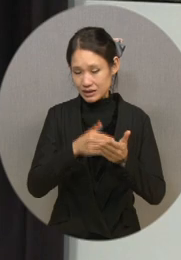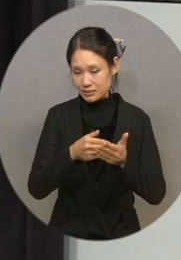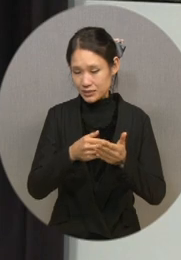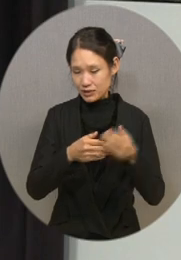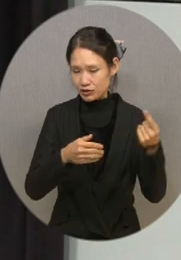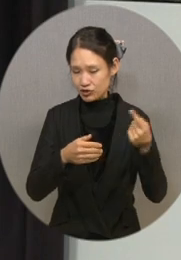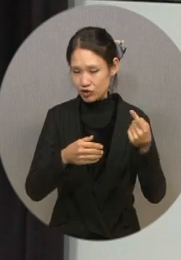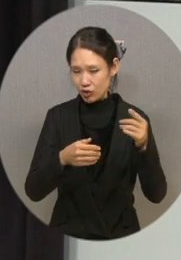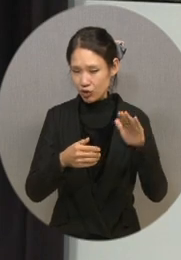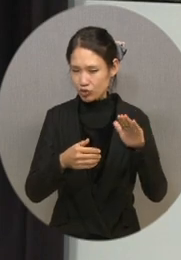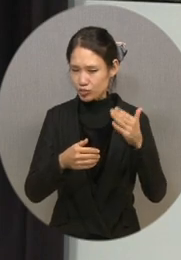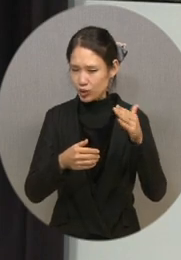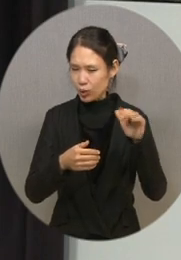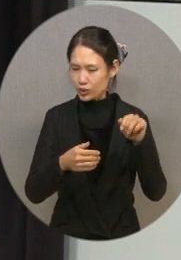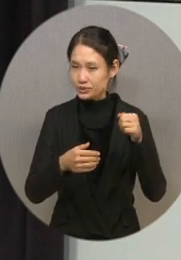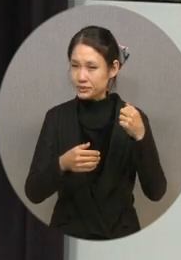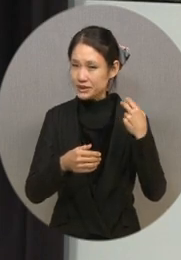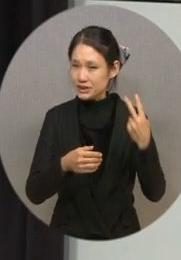창립이